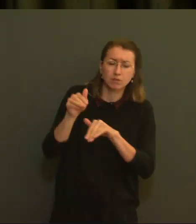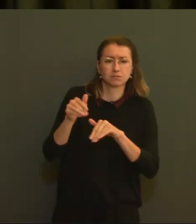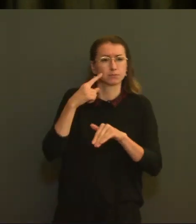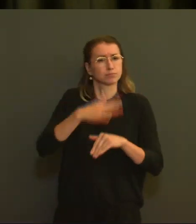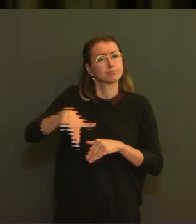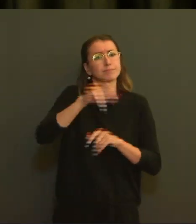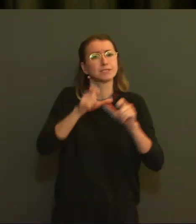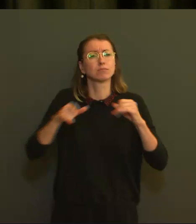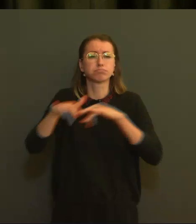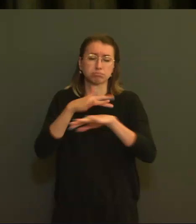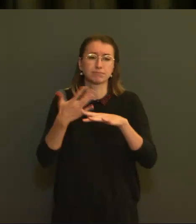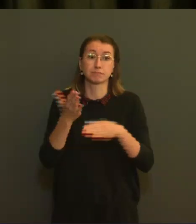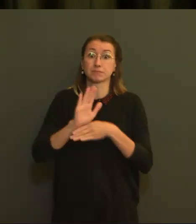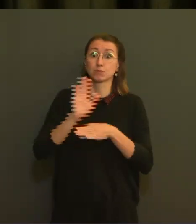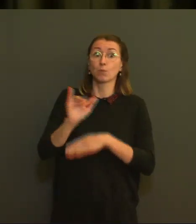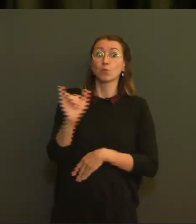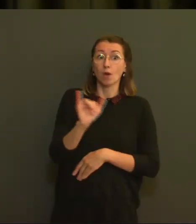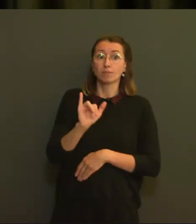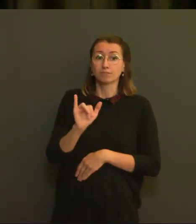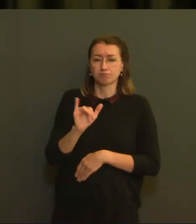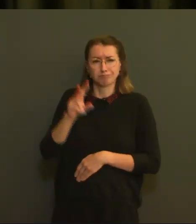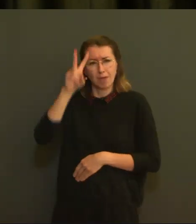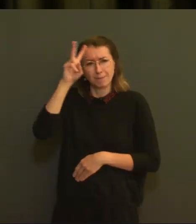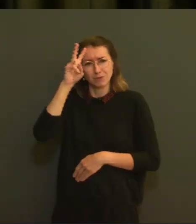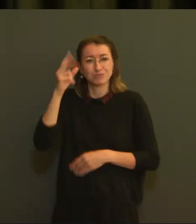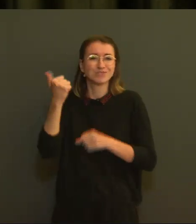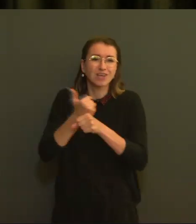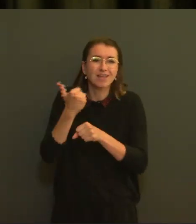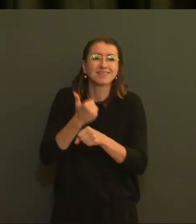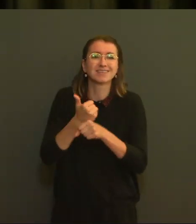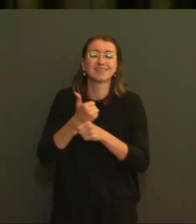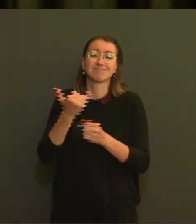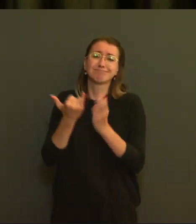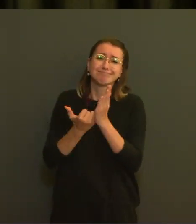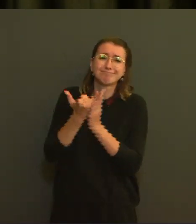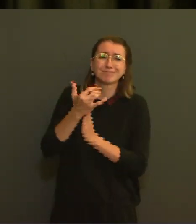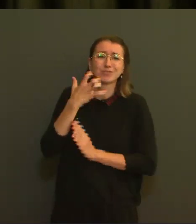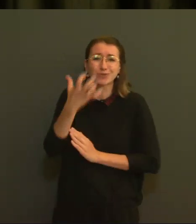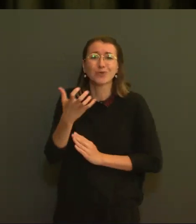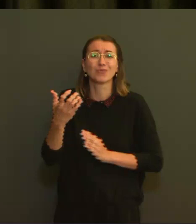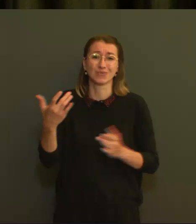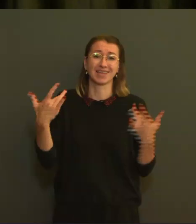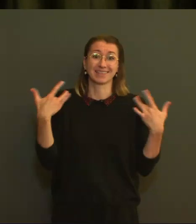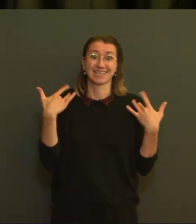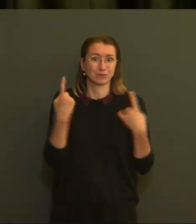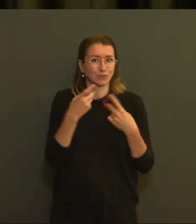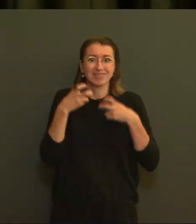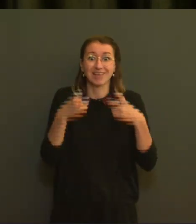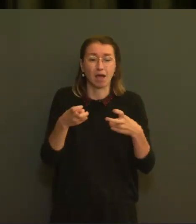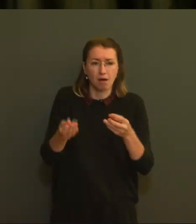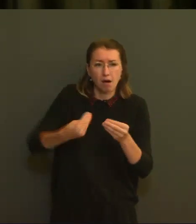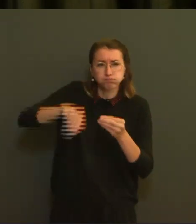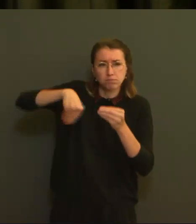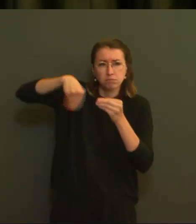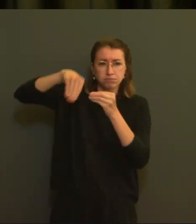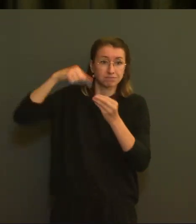des trains supplémentaires ajoutés habituellement par beau temps vers Ostende, Knokke ou Blankenberg ne seront pas mis en service dans les jours à